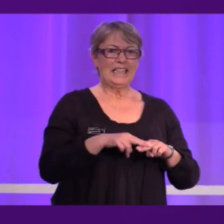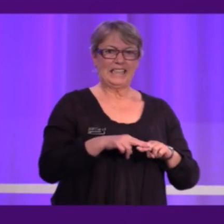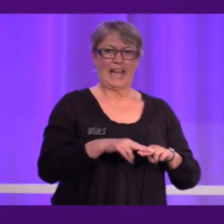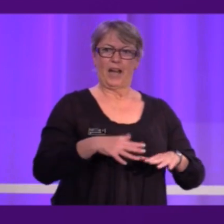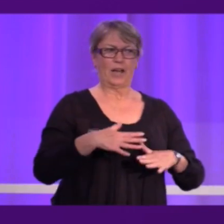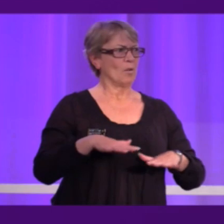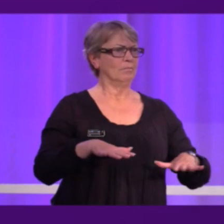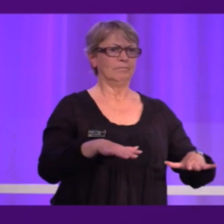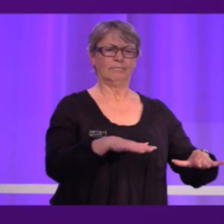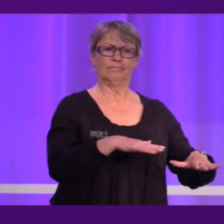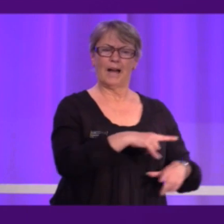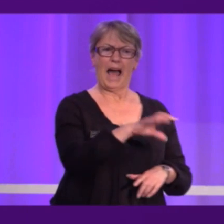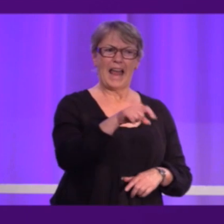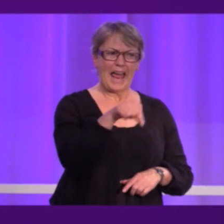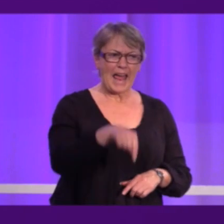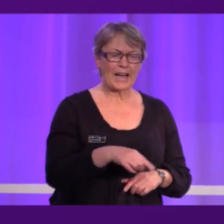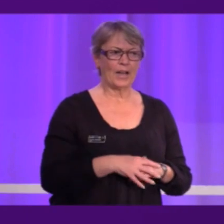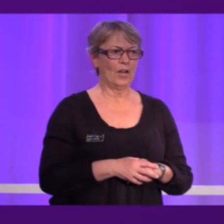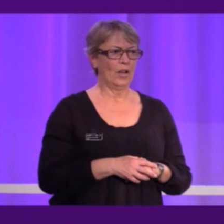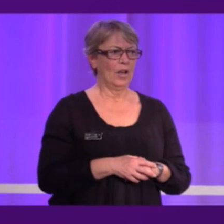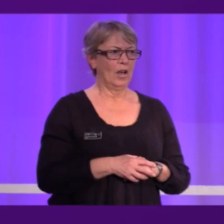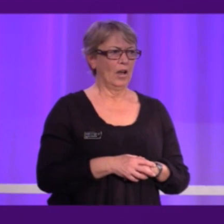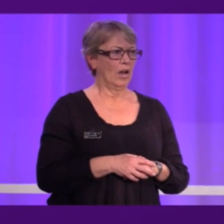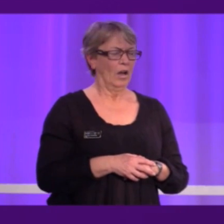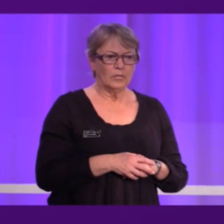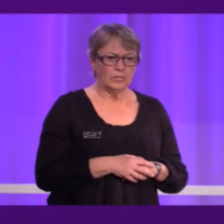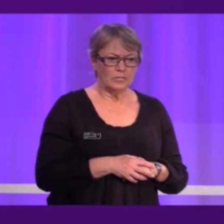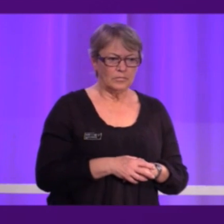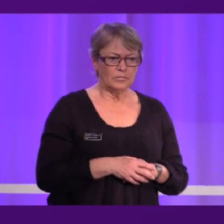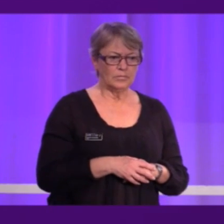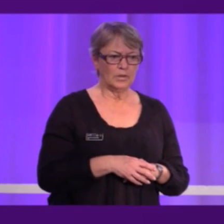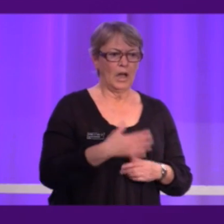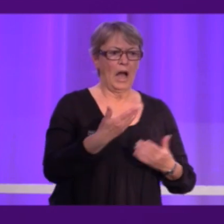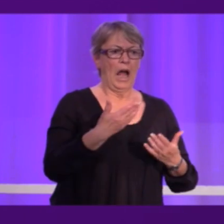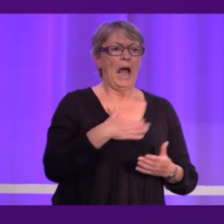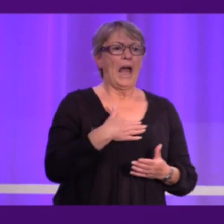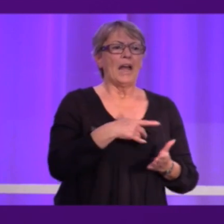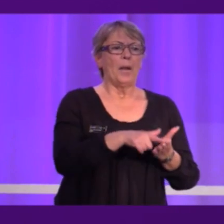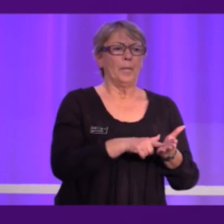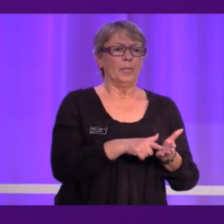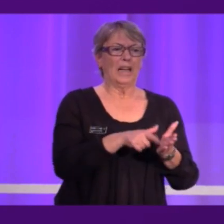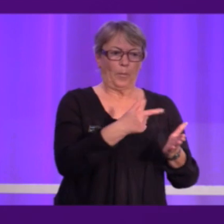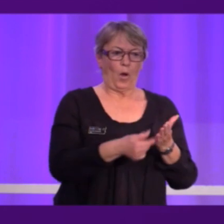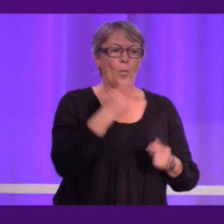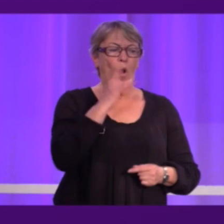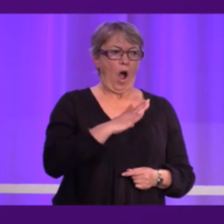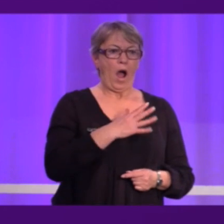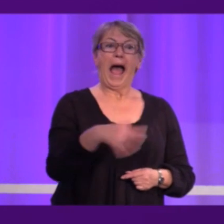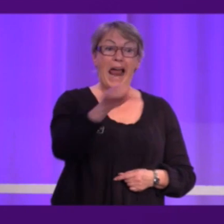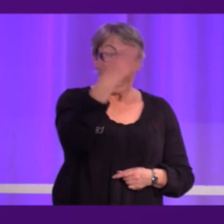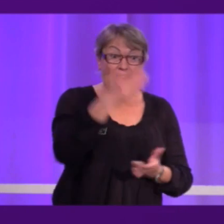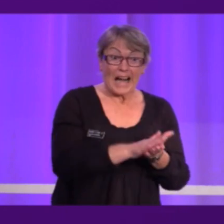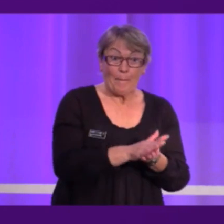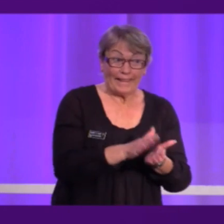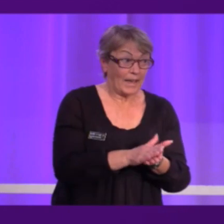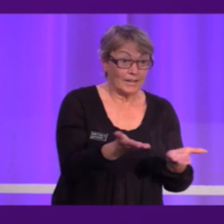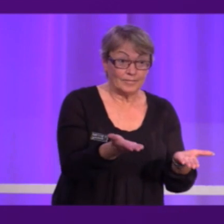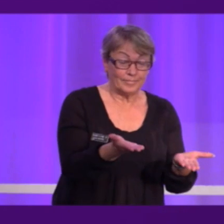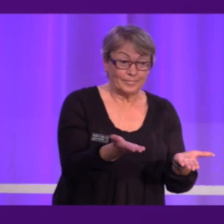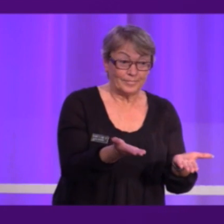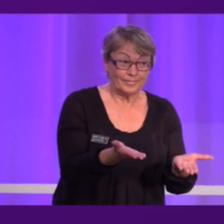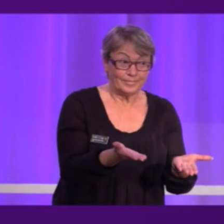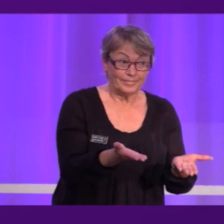här. Men ett sånt här knep som jag brukar ha, det är ju min hörsel. Så kan alla klappa händerna?